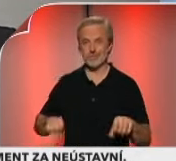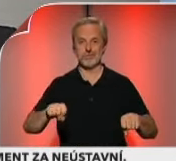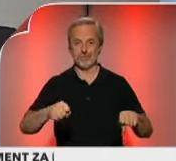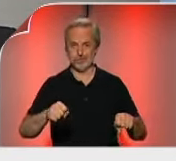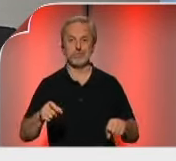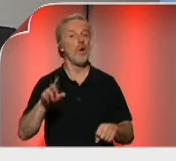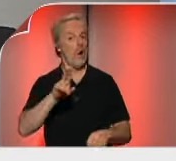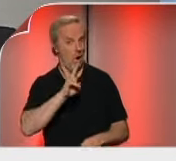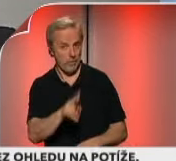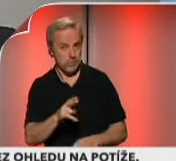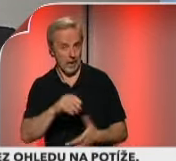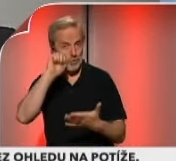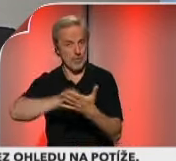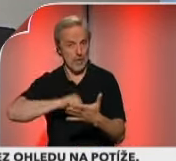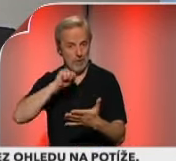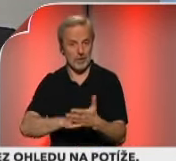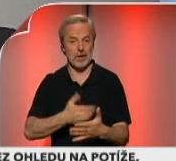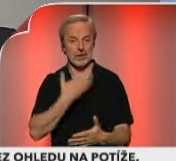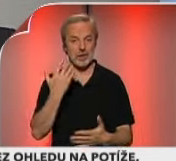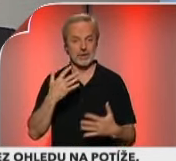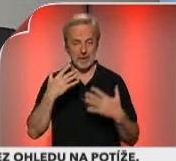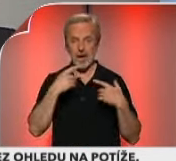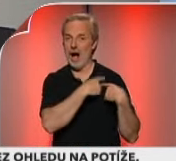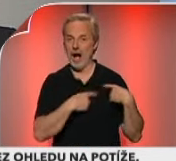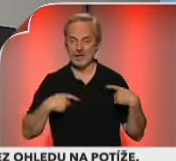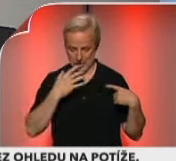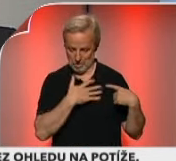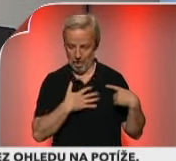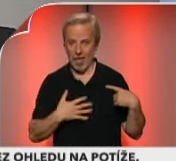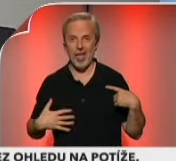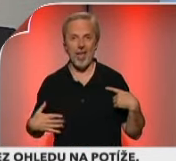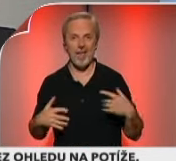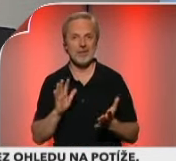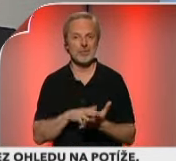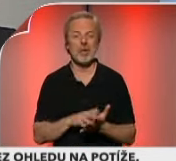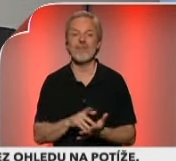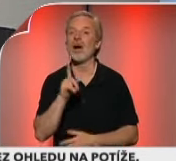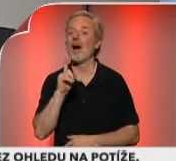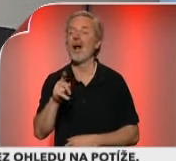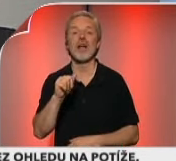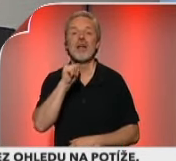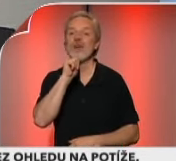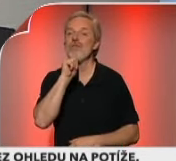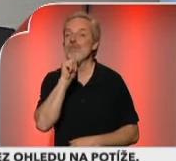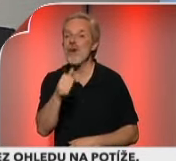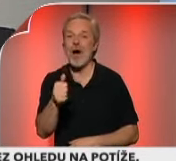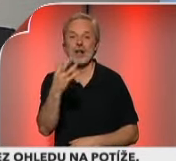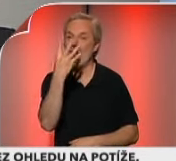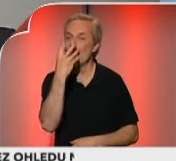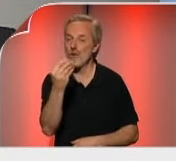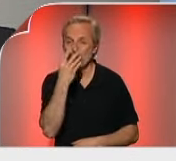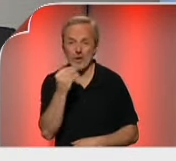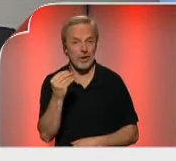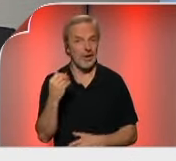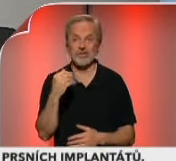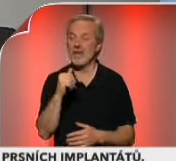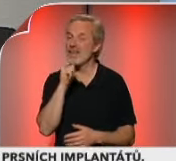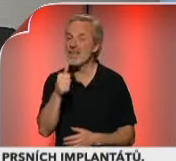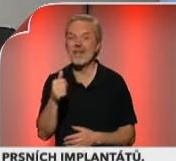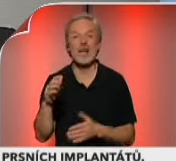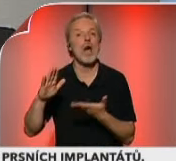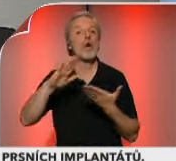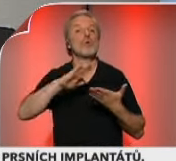dokonce s pokecám tričkem od té pizzy Ale neexistuje žádná fotografie a taky nemůže existovat že bych tam